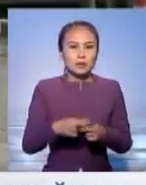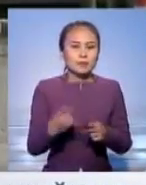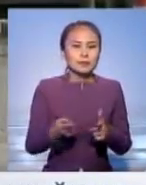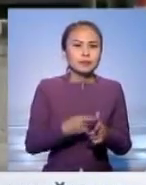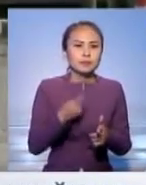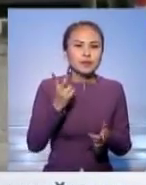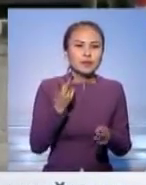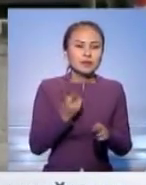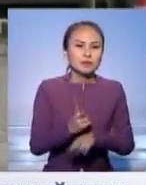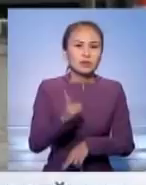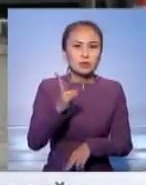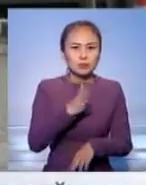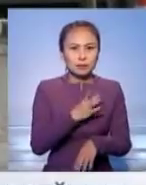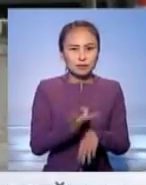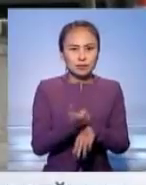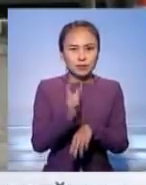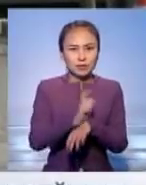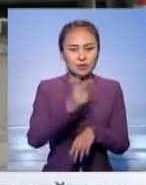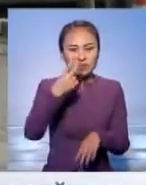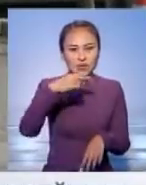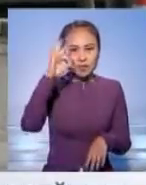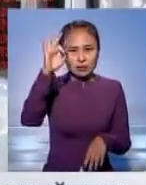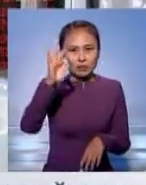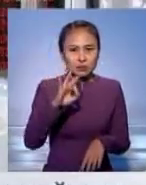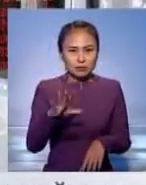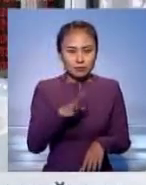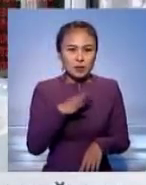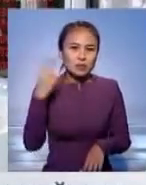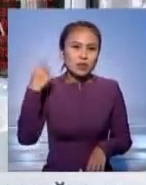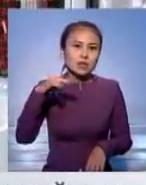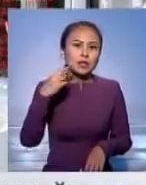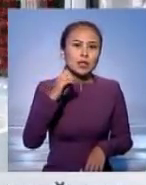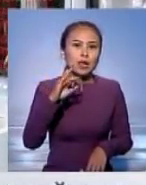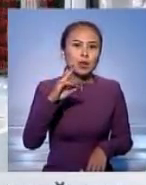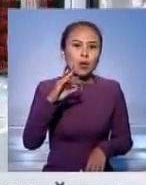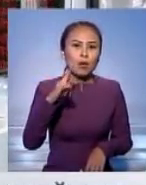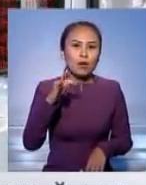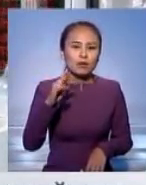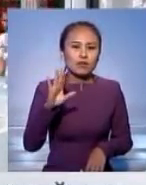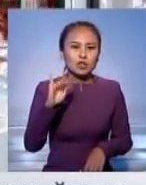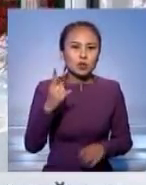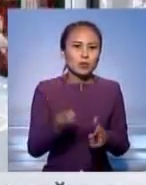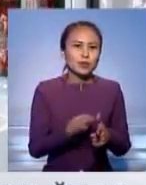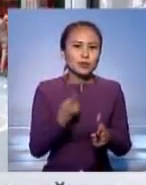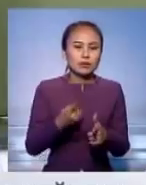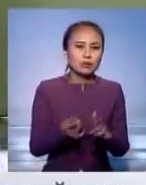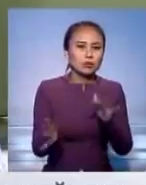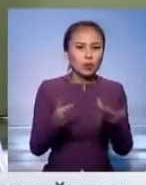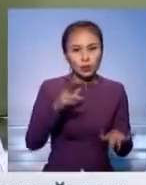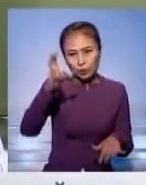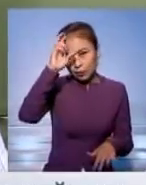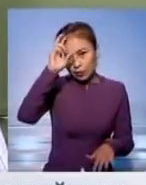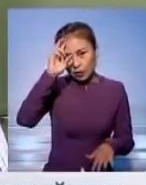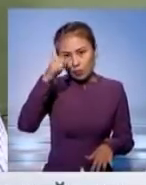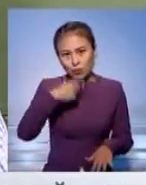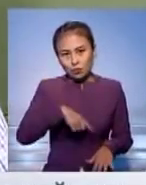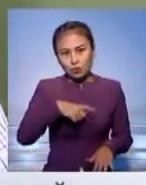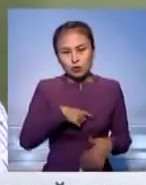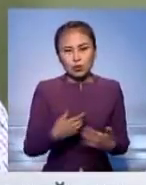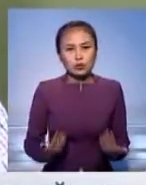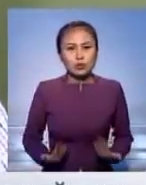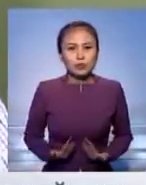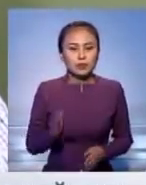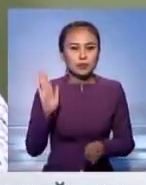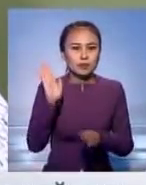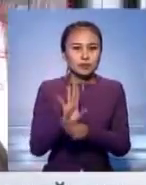салықты 2 есеге көтеріп, түрік лирасы 20%-ға құнсызданды. Президент Ердоғанның айтуынша, Вашингтон осындай әрекеттер арқылы Түркияға өз